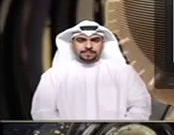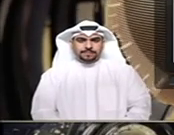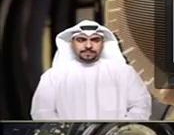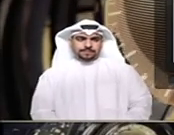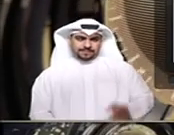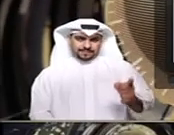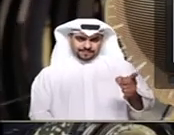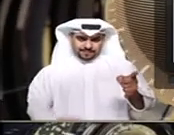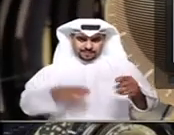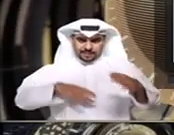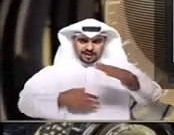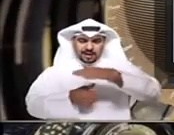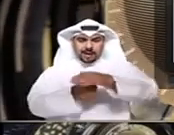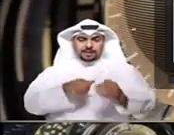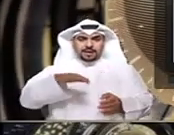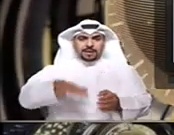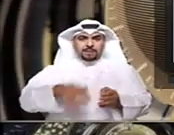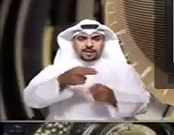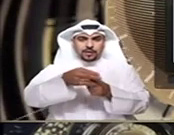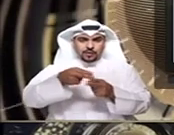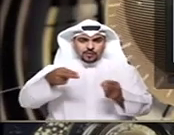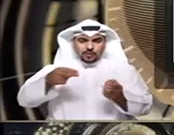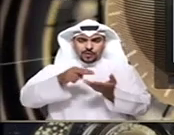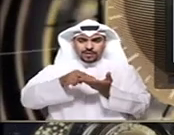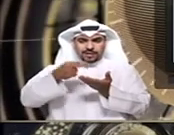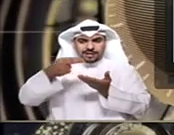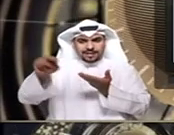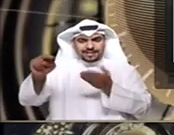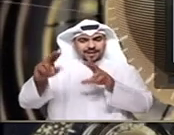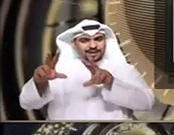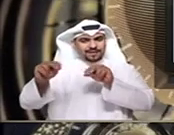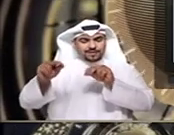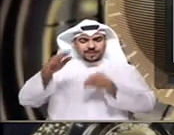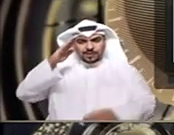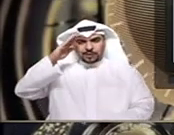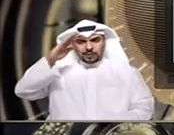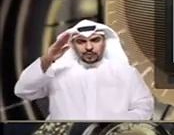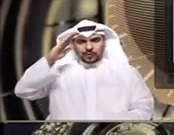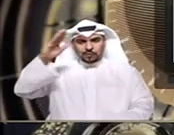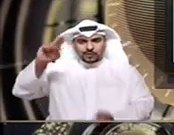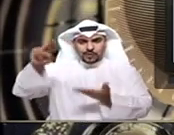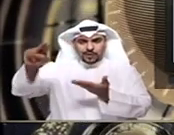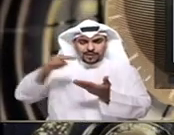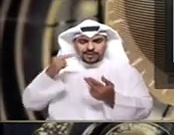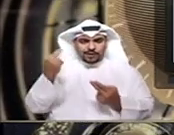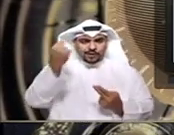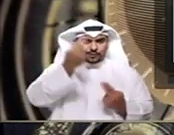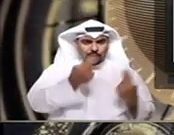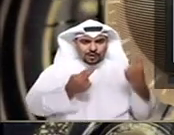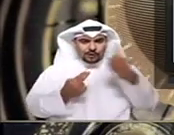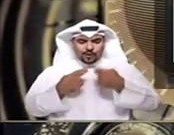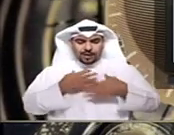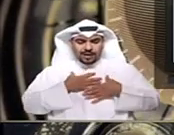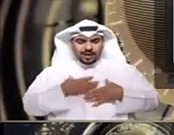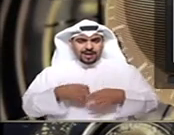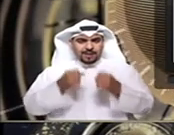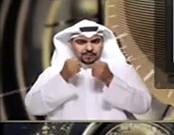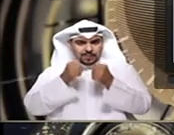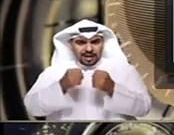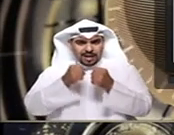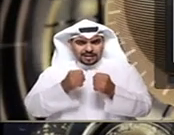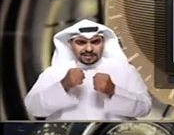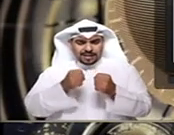هذا وقد بعث حضرة صاحب سمو أمير البلاد الشيخ صباح الأحمد الجابر الصباح حفظه الله ورعاه ببرقية شكر جوابية